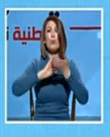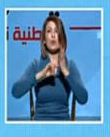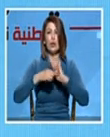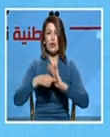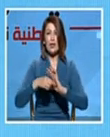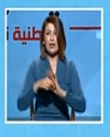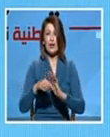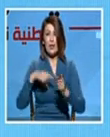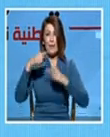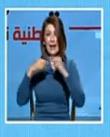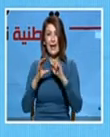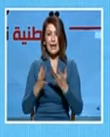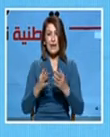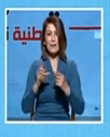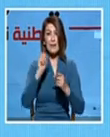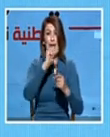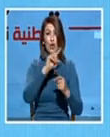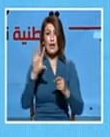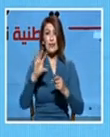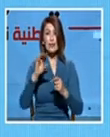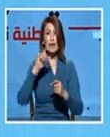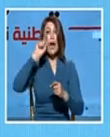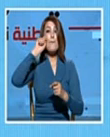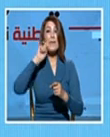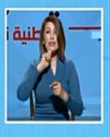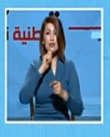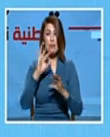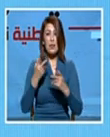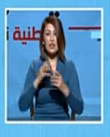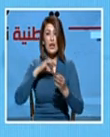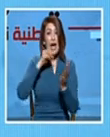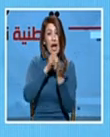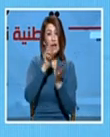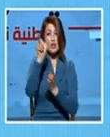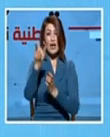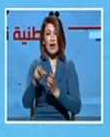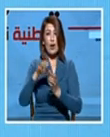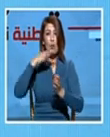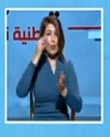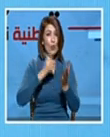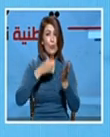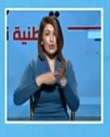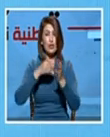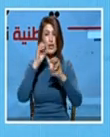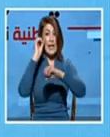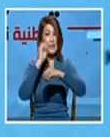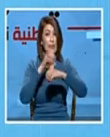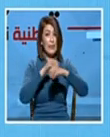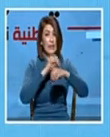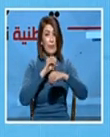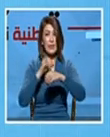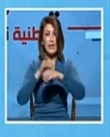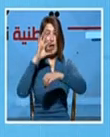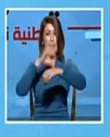مناطق احنا في 15 مارس خرجنا بلاغ مش ننبهوا الطب على اللي قاعد